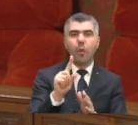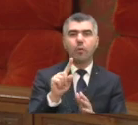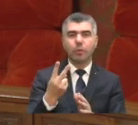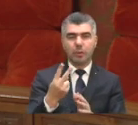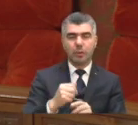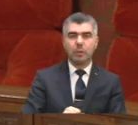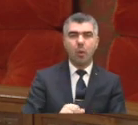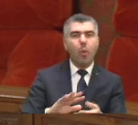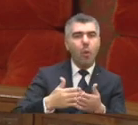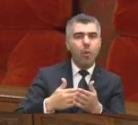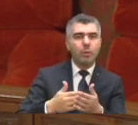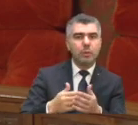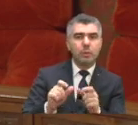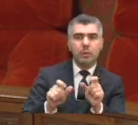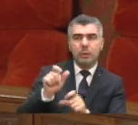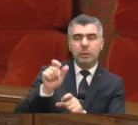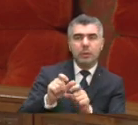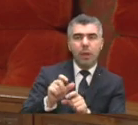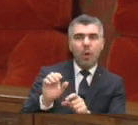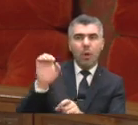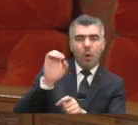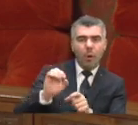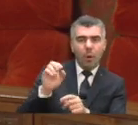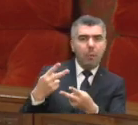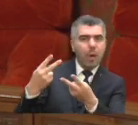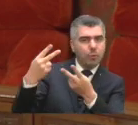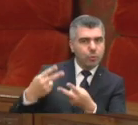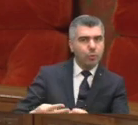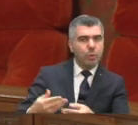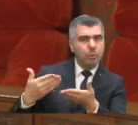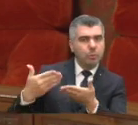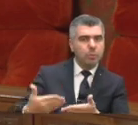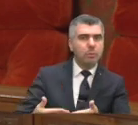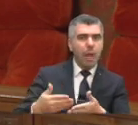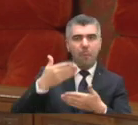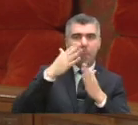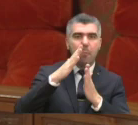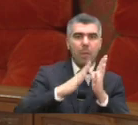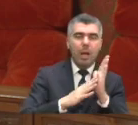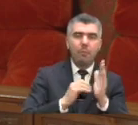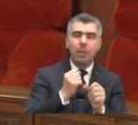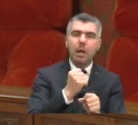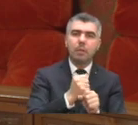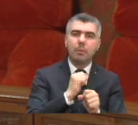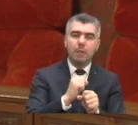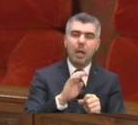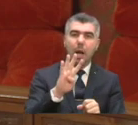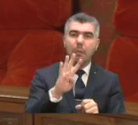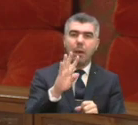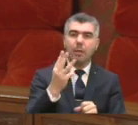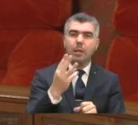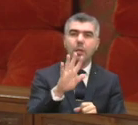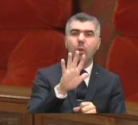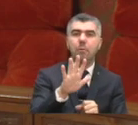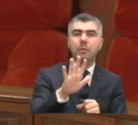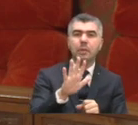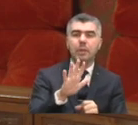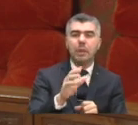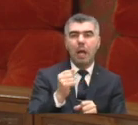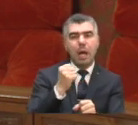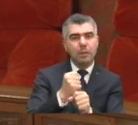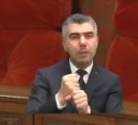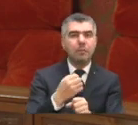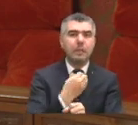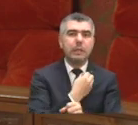لجميع الكفاءات الأجنبية يمكن لها تخدم في المغرب الحمد لله. واليوم نقدر نقول لك بأن كاين عندنا 453 أجنبي كيخدم في القطاع ديال